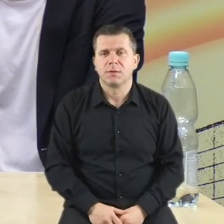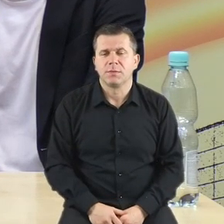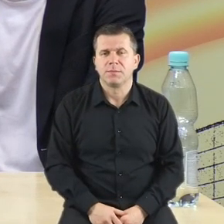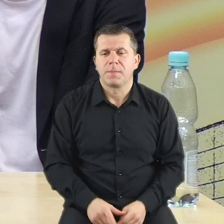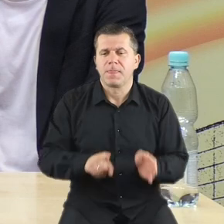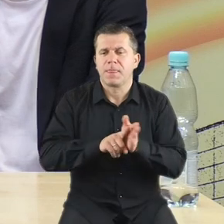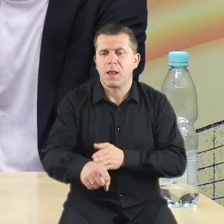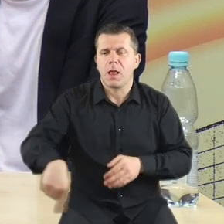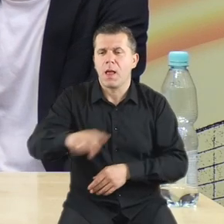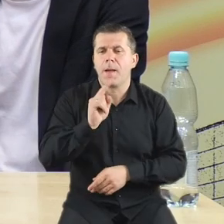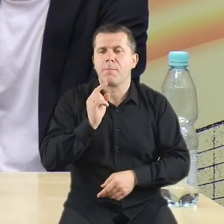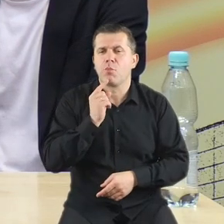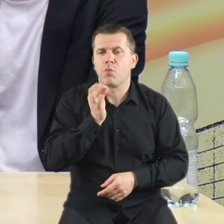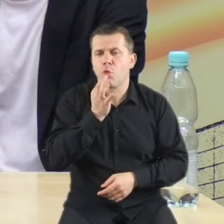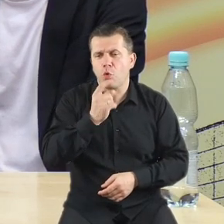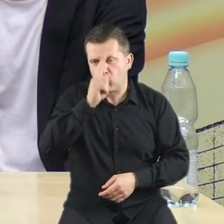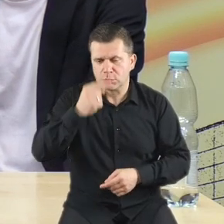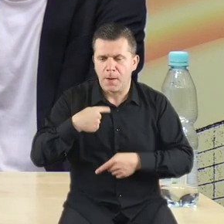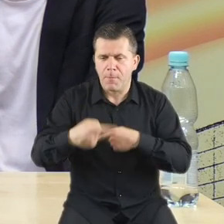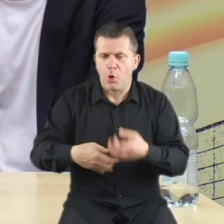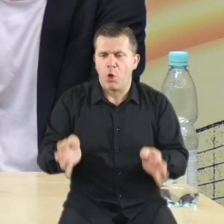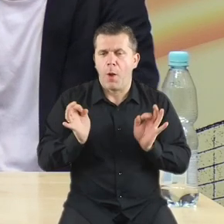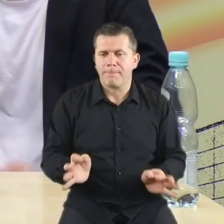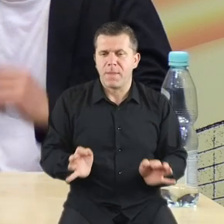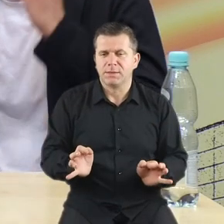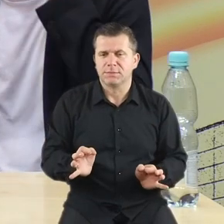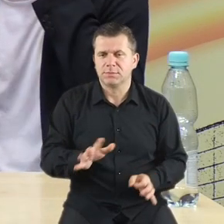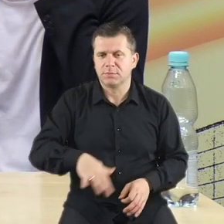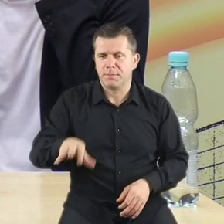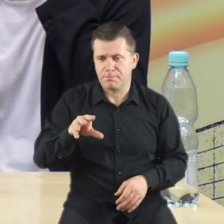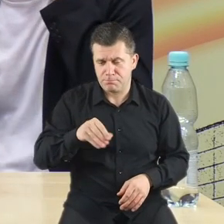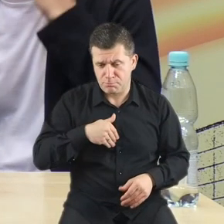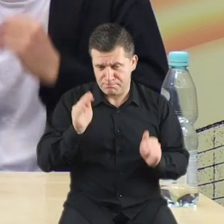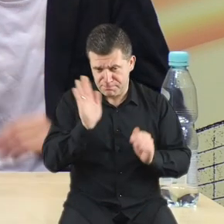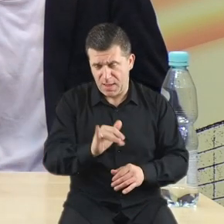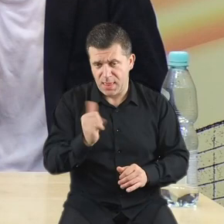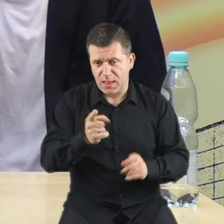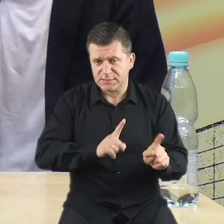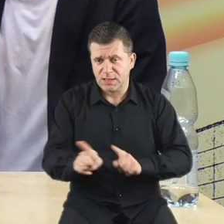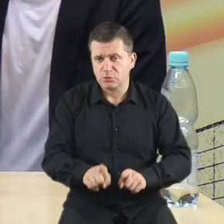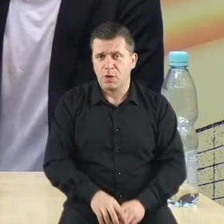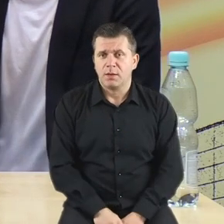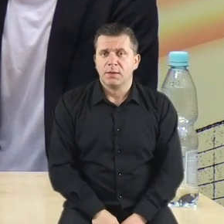ludzi, tych pokoleń młodych ludzi współczesnych może mieć jakieś znaczenie?